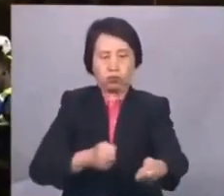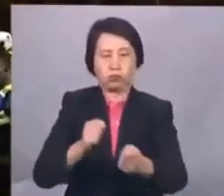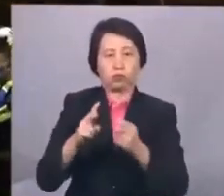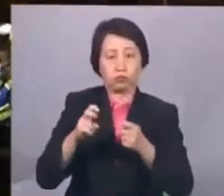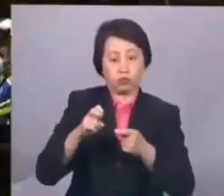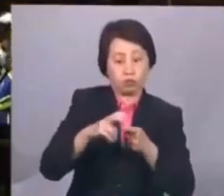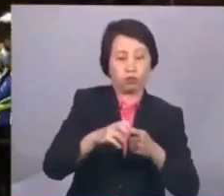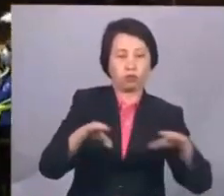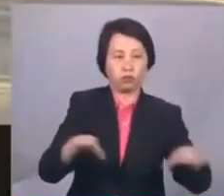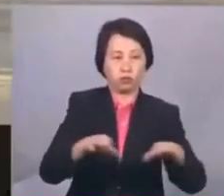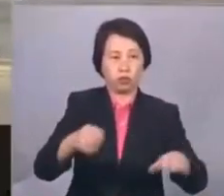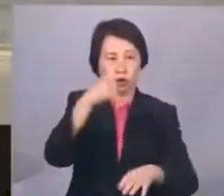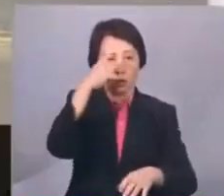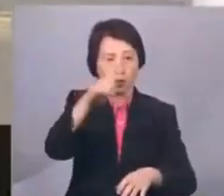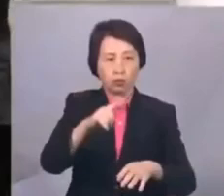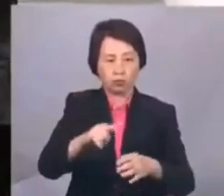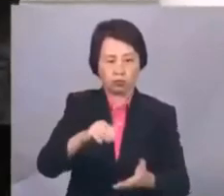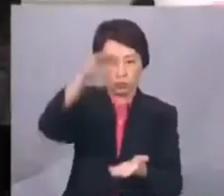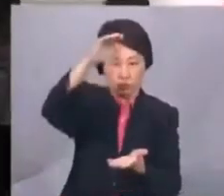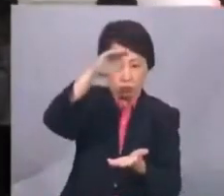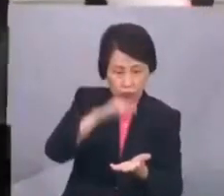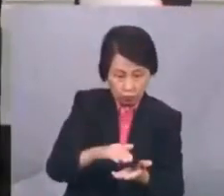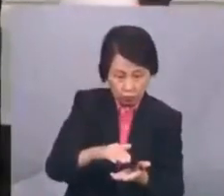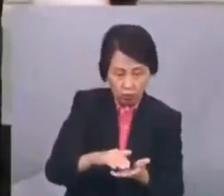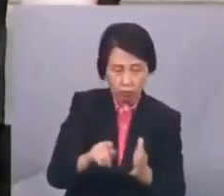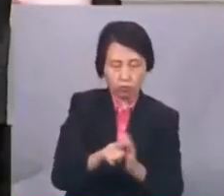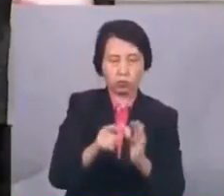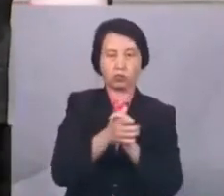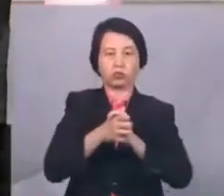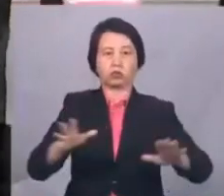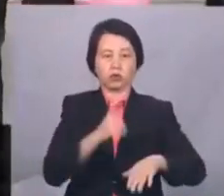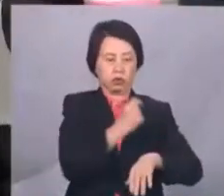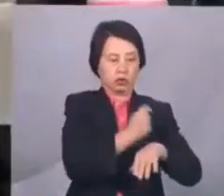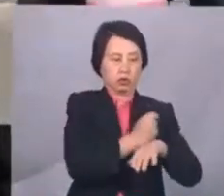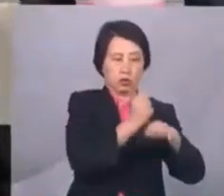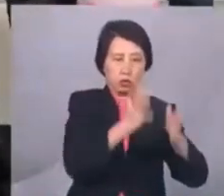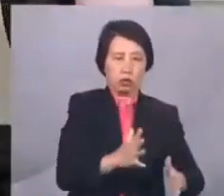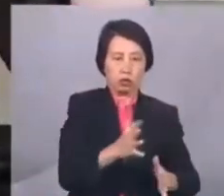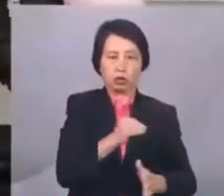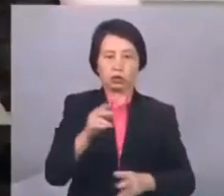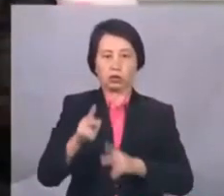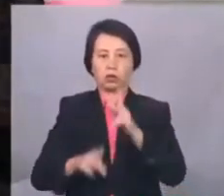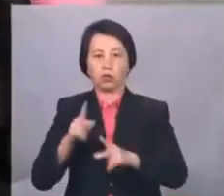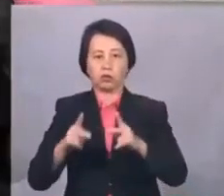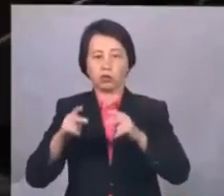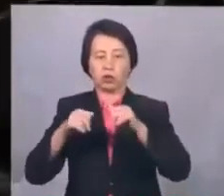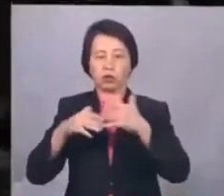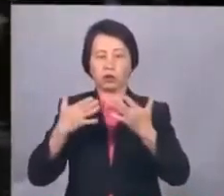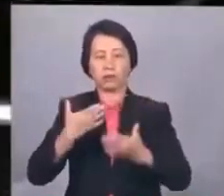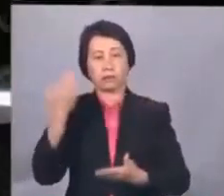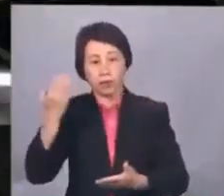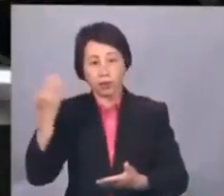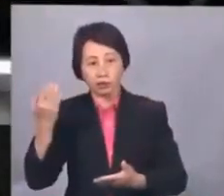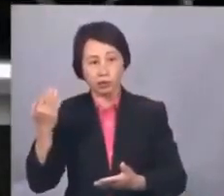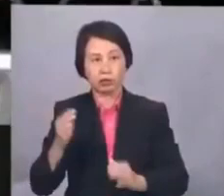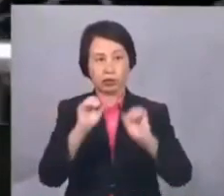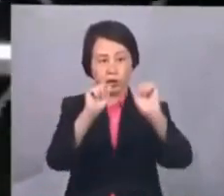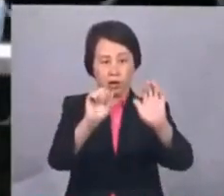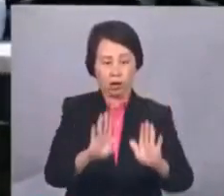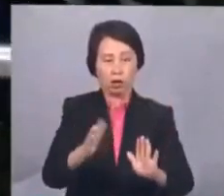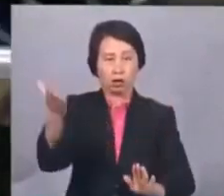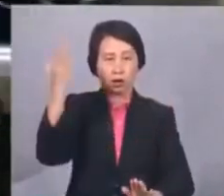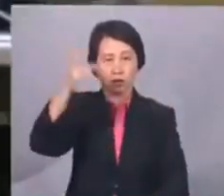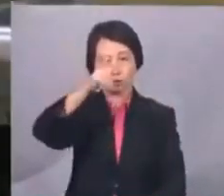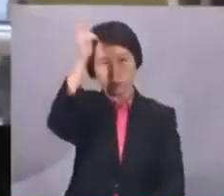Curug dilaksanakan bagi mengoptimalkan aspek keselamatan petugas dan orang awam Ahad lalu kerajaan